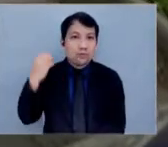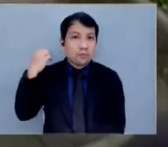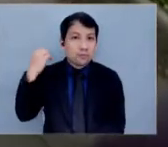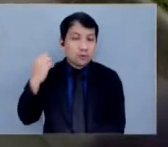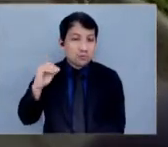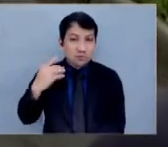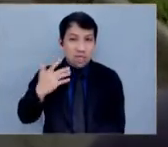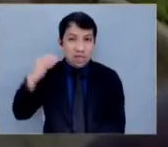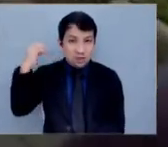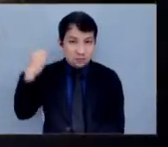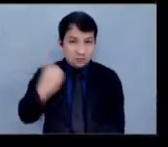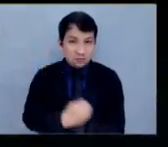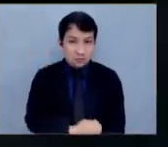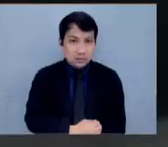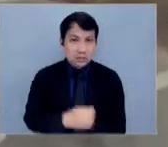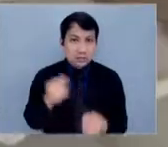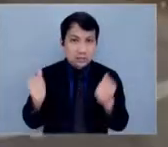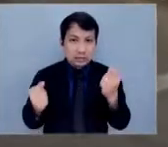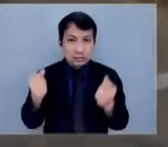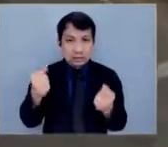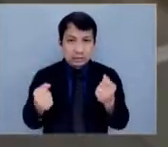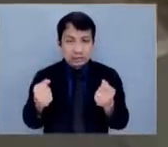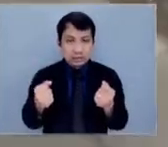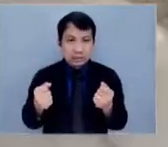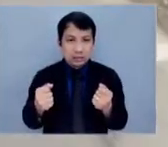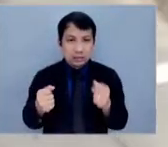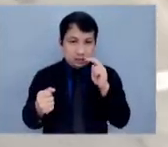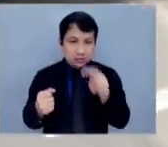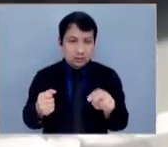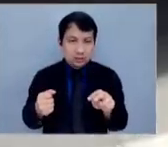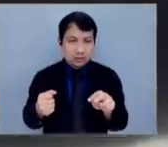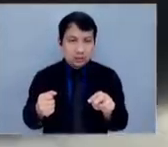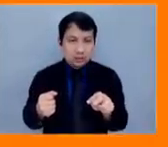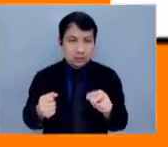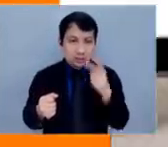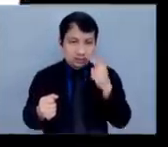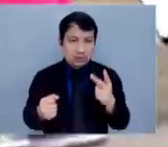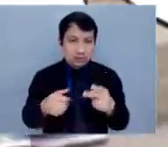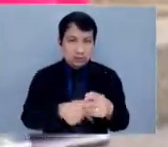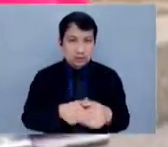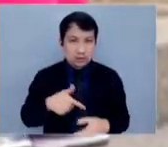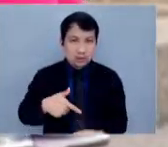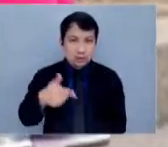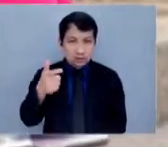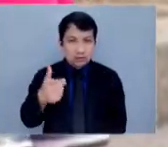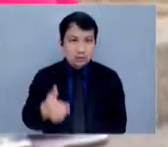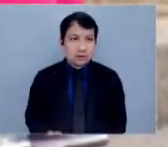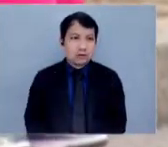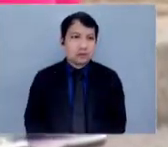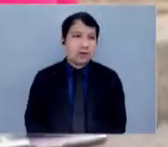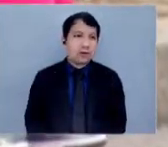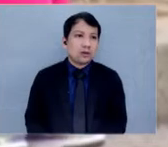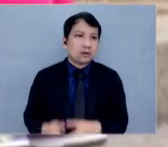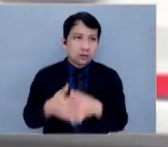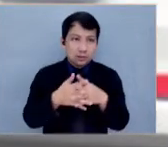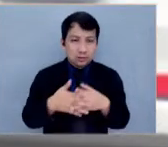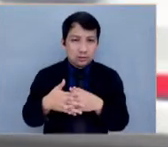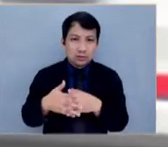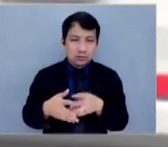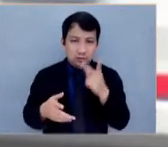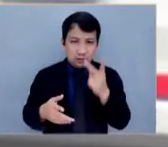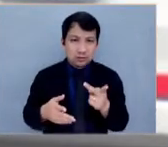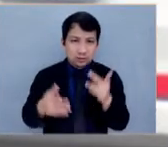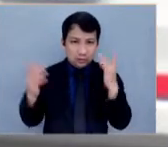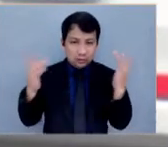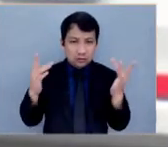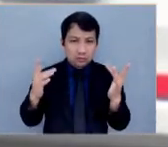seatbelt habang nagmamaneho. Natagpuan sa passenger seat ang kanyang baril. Sa Amerika pa rin, nabulabog ng pamamaril ang paggunita